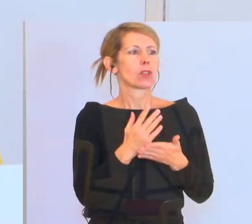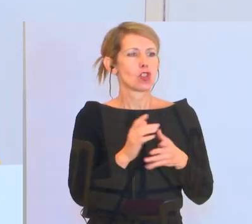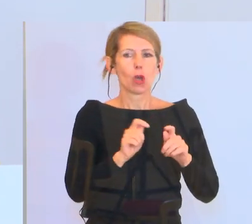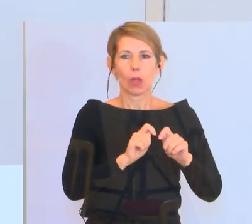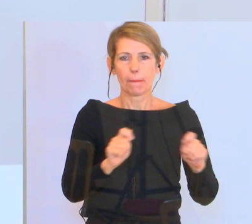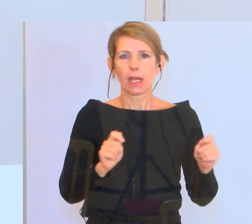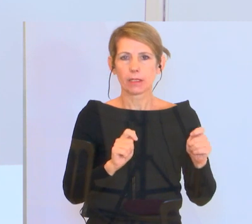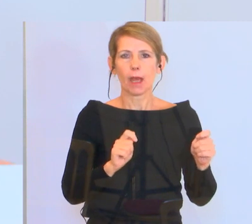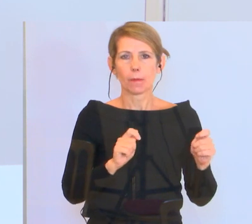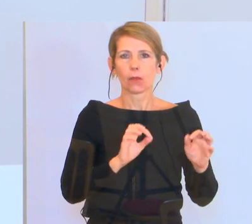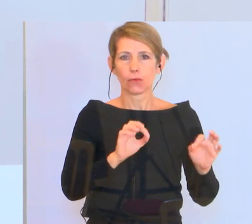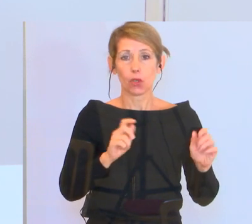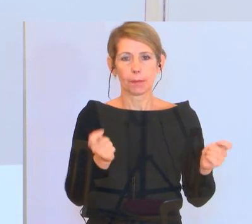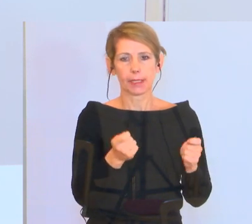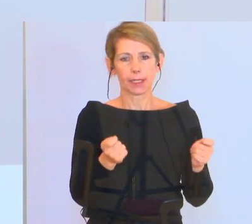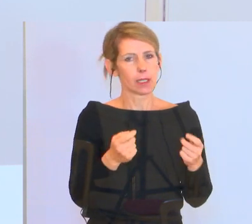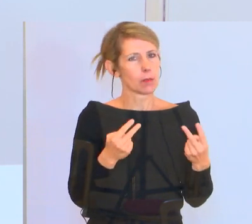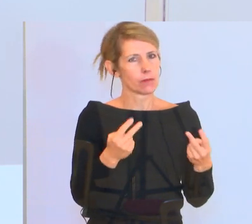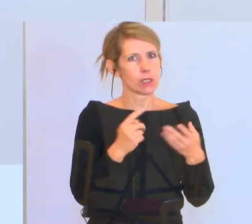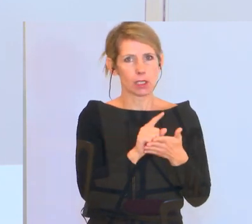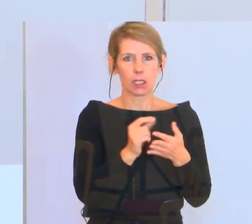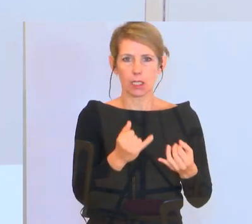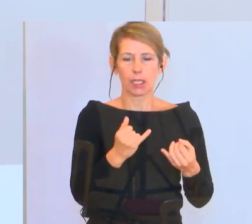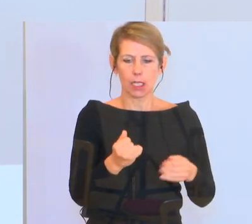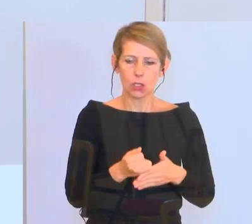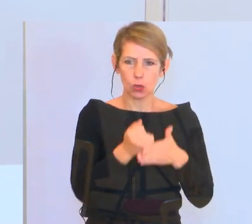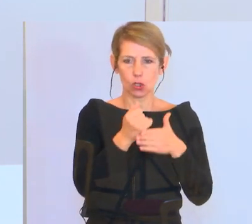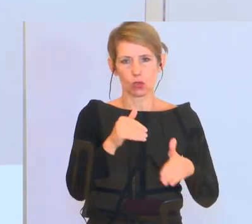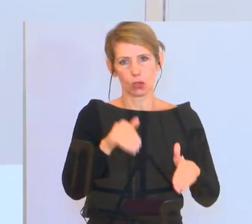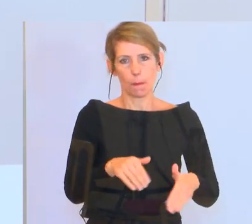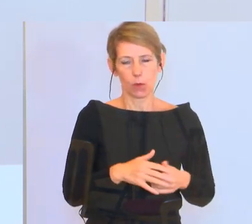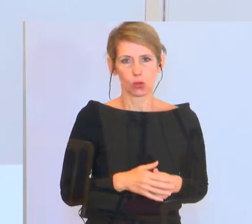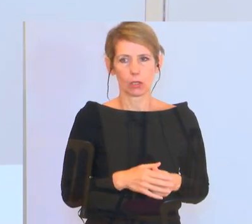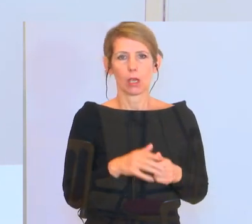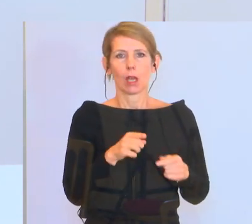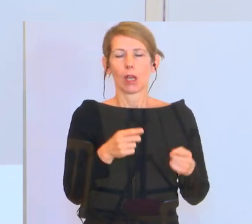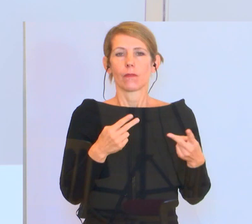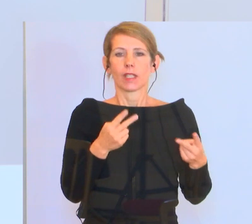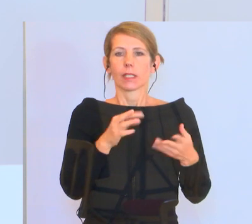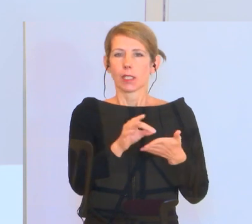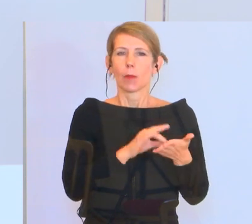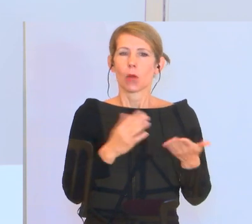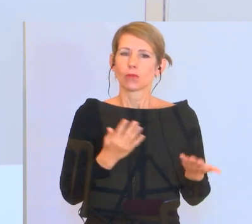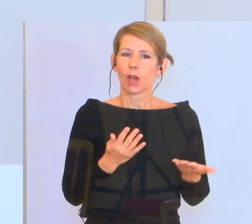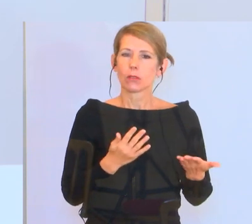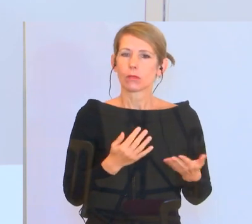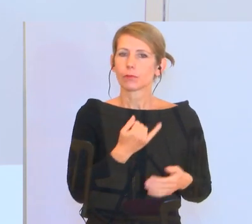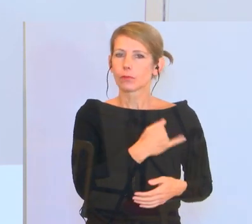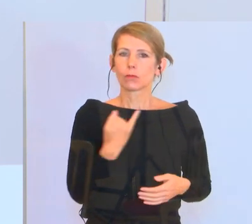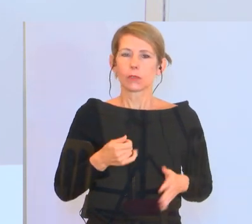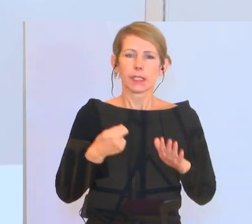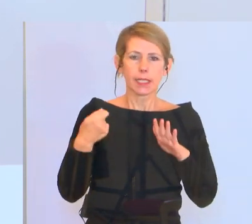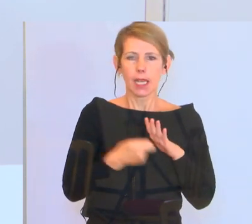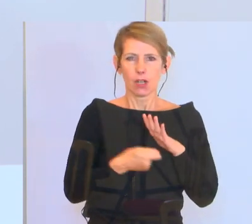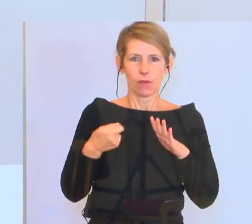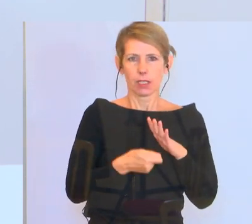um die Betriebe zu unterstützen in dieser wichtigen Zeit. Und da ist es ein ganz, ganz wesentlicher Punkt. Jede Investition sichert